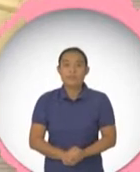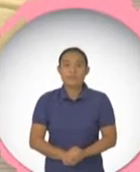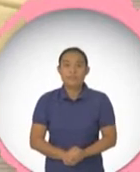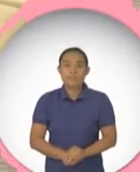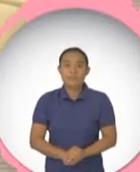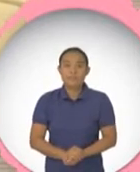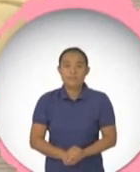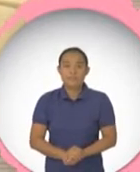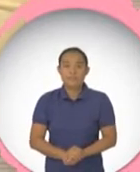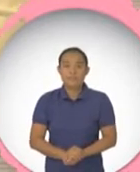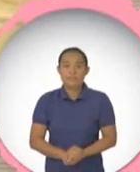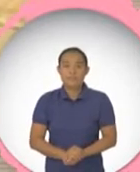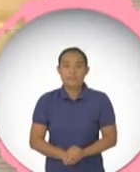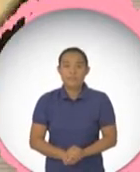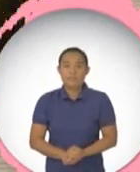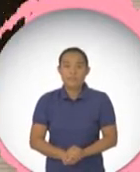ๆแตก